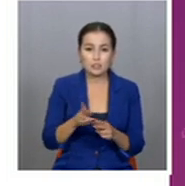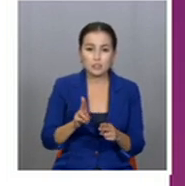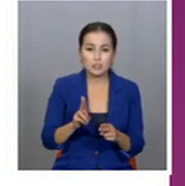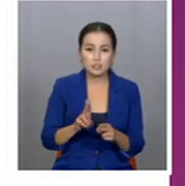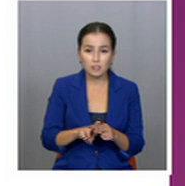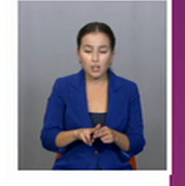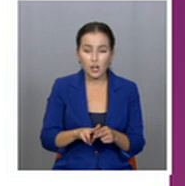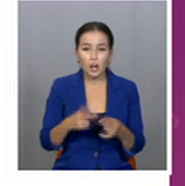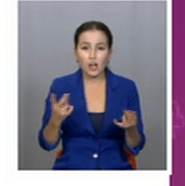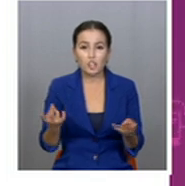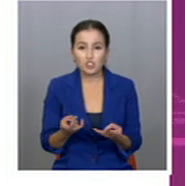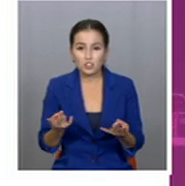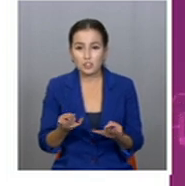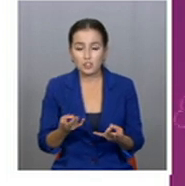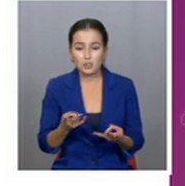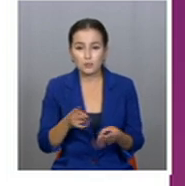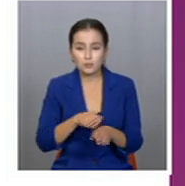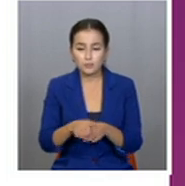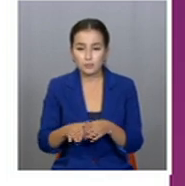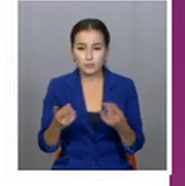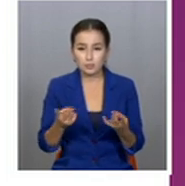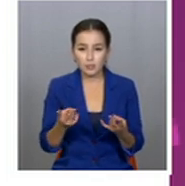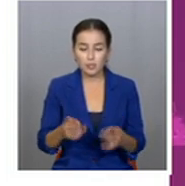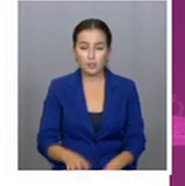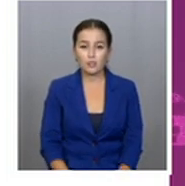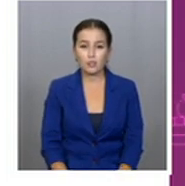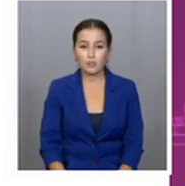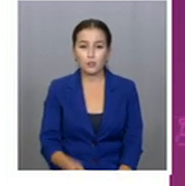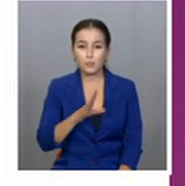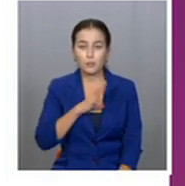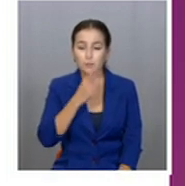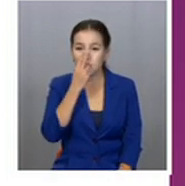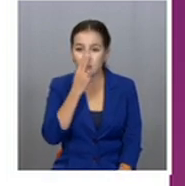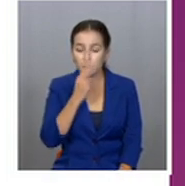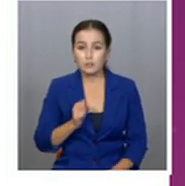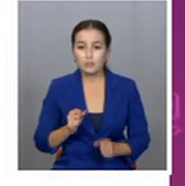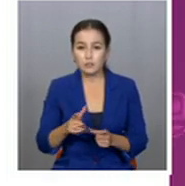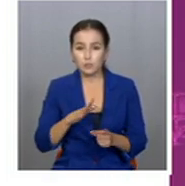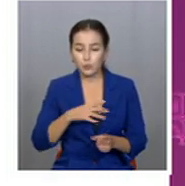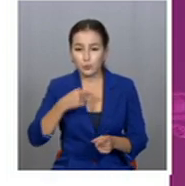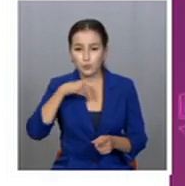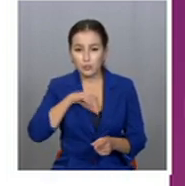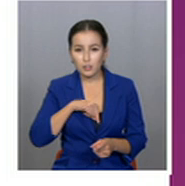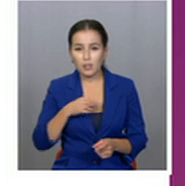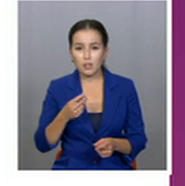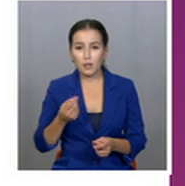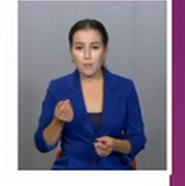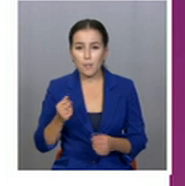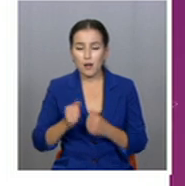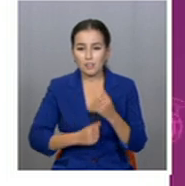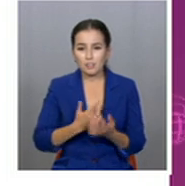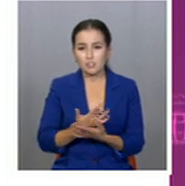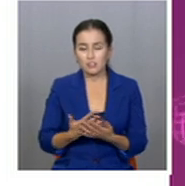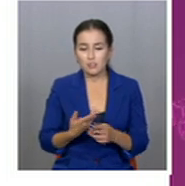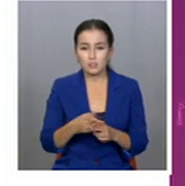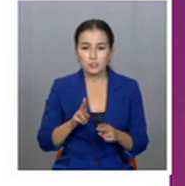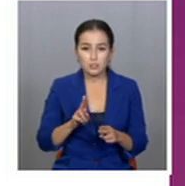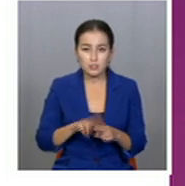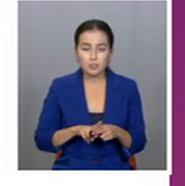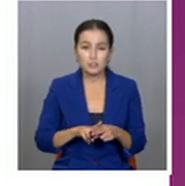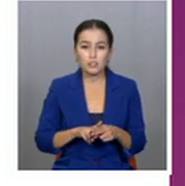тиіс. Адамның тіршілік ету ортасына бейімделу үшін рухани материалдық қажеттіліктер қанағаттандырылуы